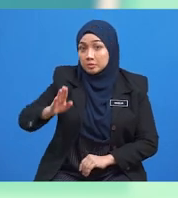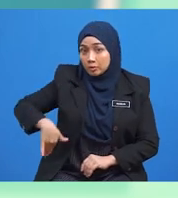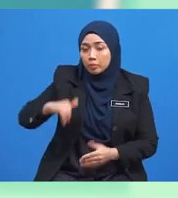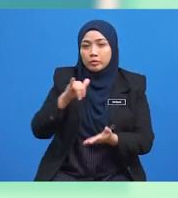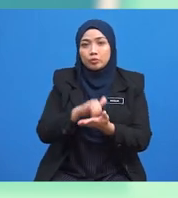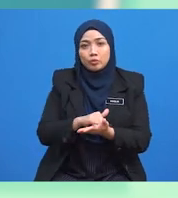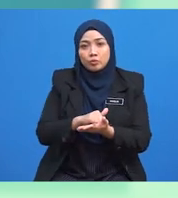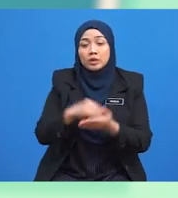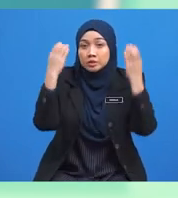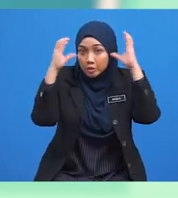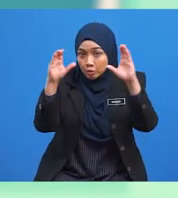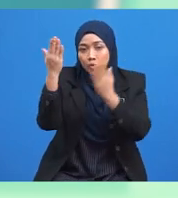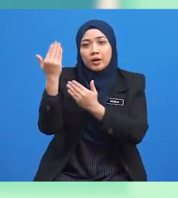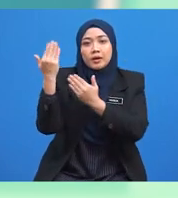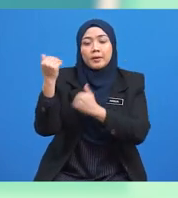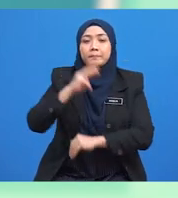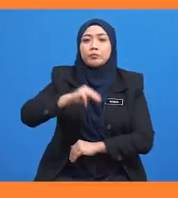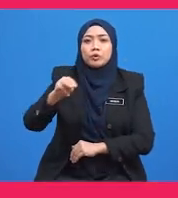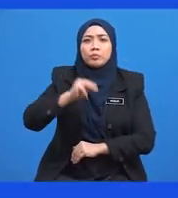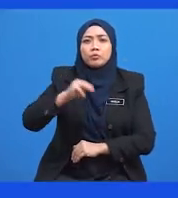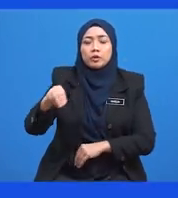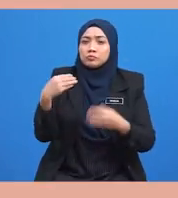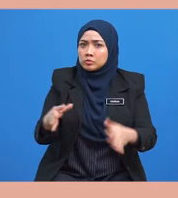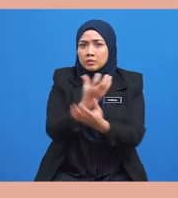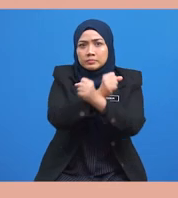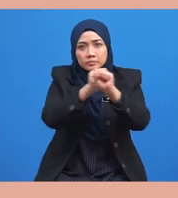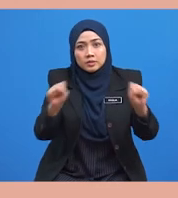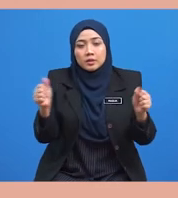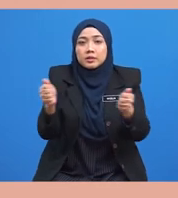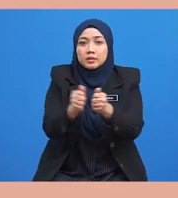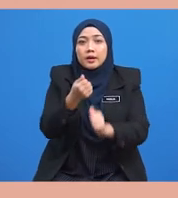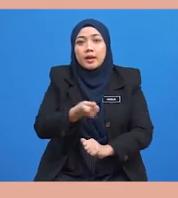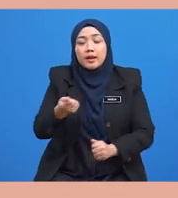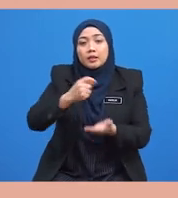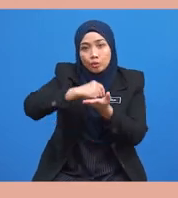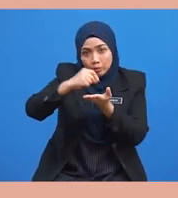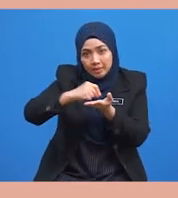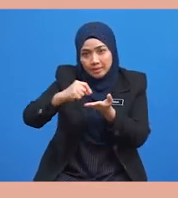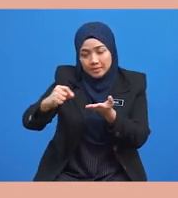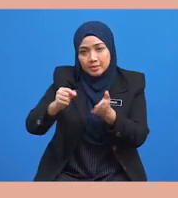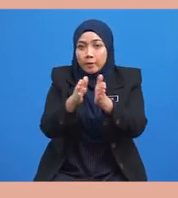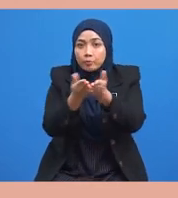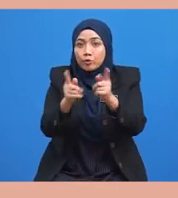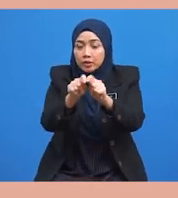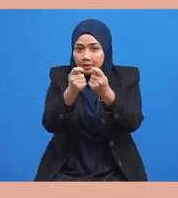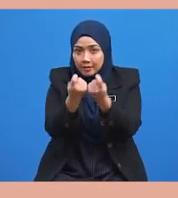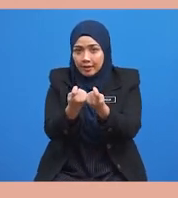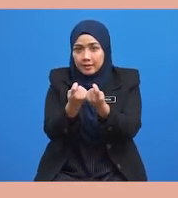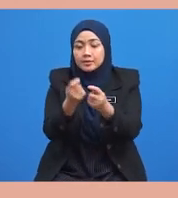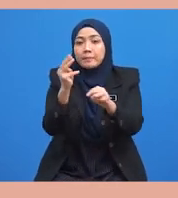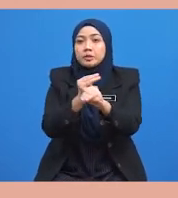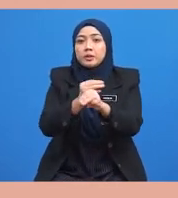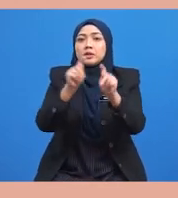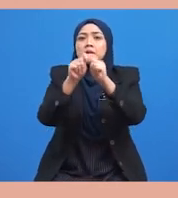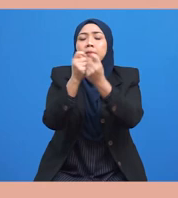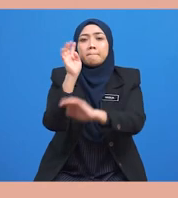itu, cikgu harap murid-murid telah bersedia dengan alat tulis, buku teks matematik tingkatan